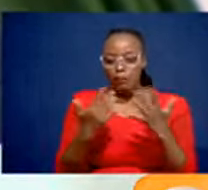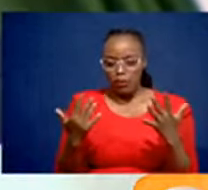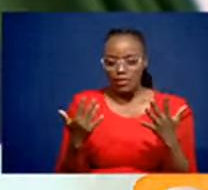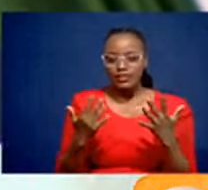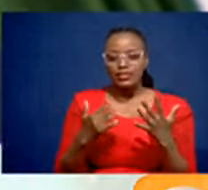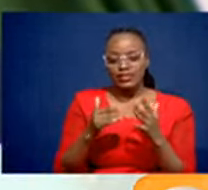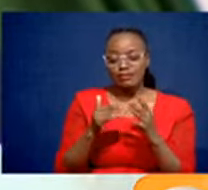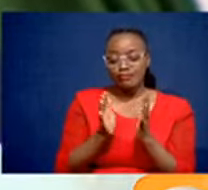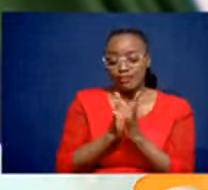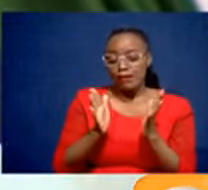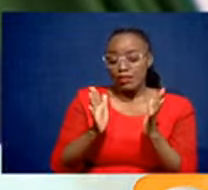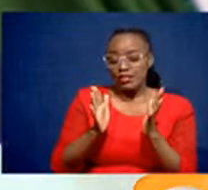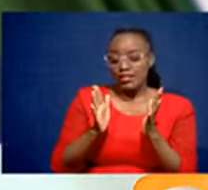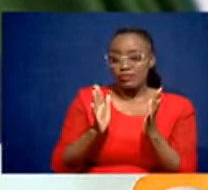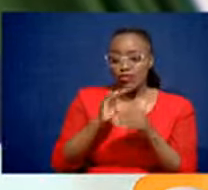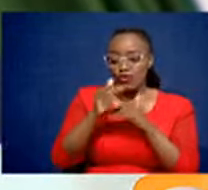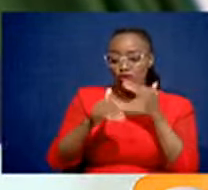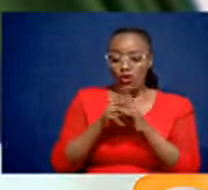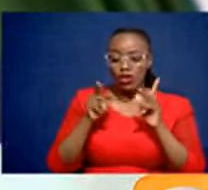wa Kenya.